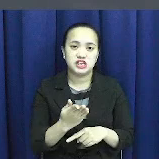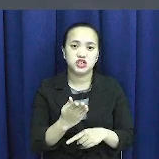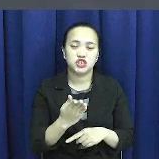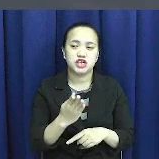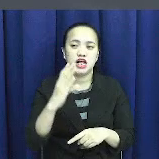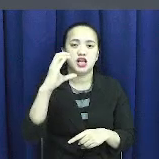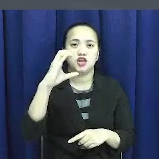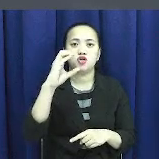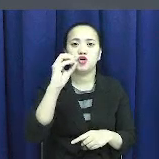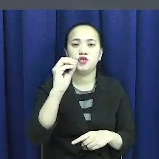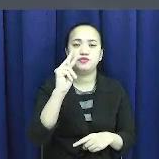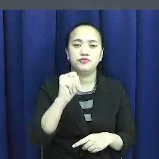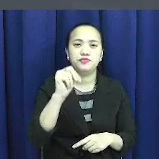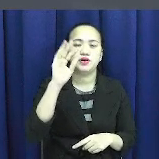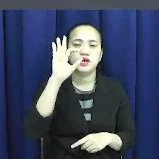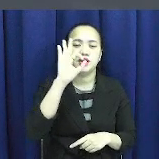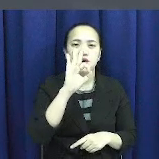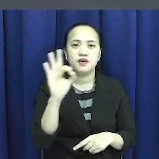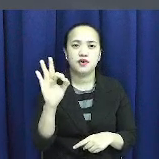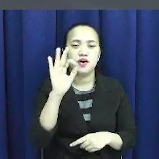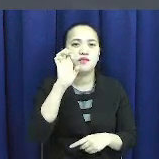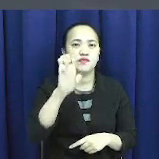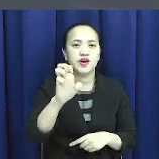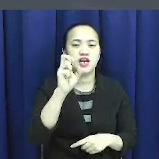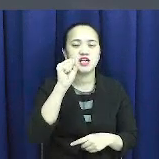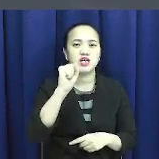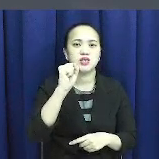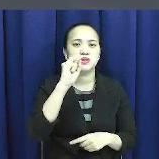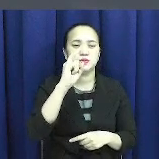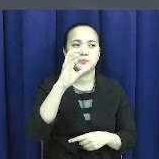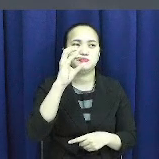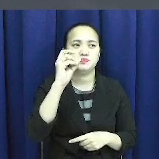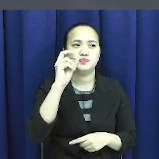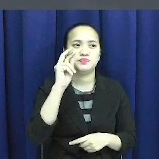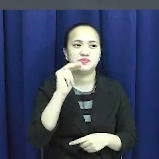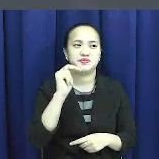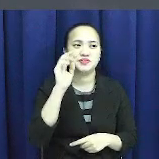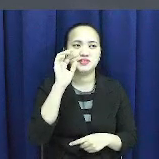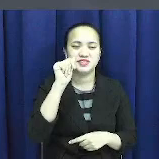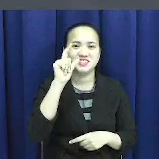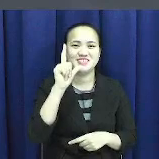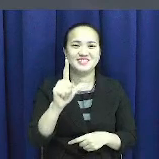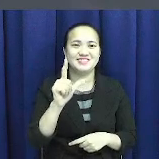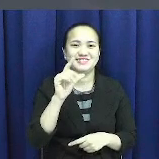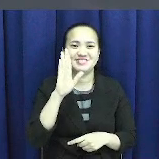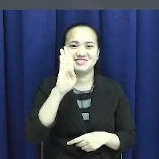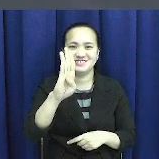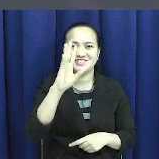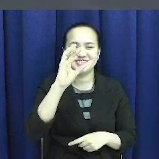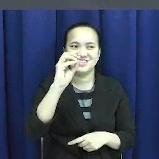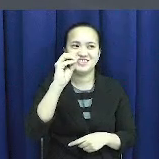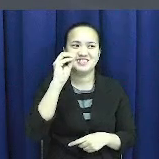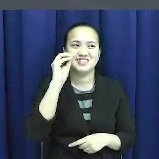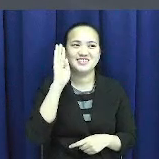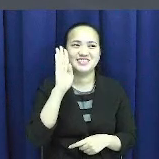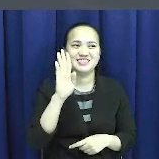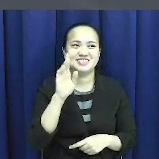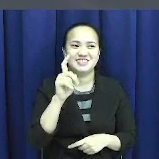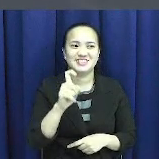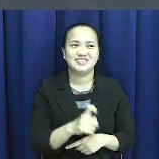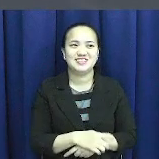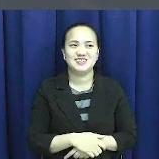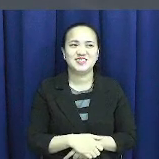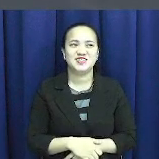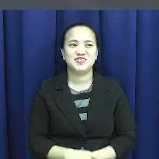Kalain mo yan. Oh. Confession, anong gagawin mo sa dito? Welcome dito yung mga balikbayan box. Oh, soft box. Yan. Meron kami